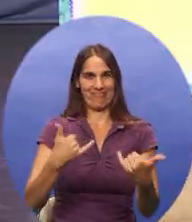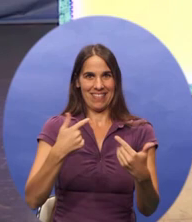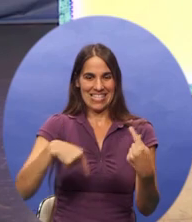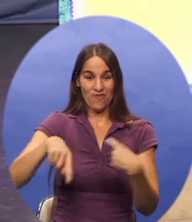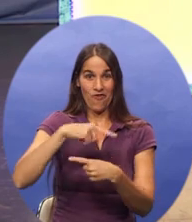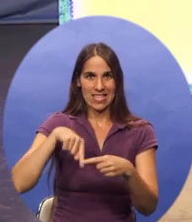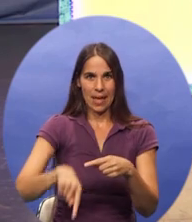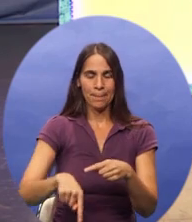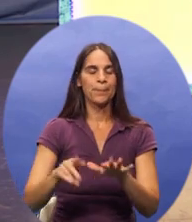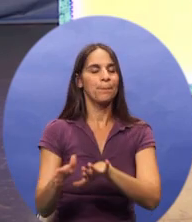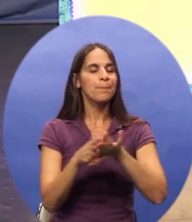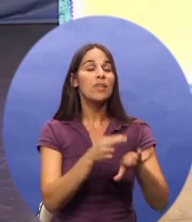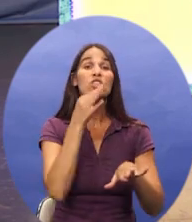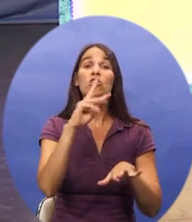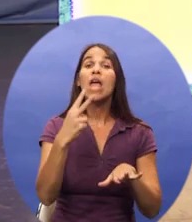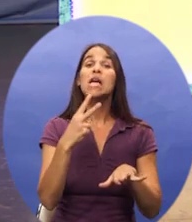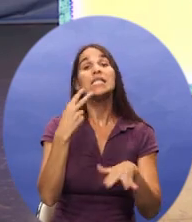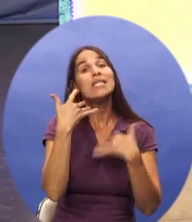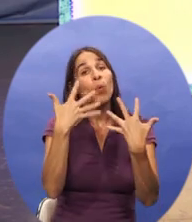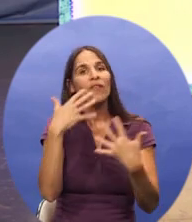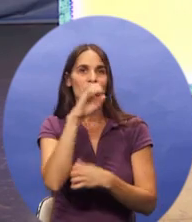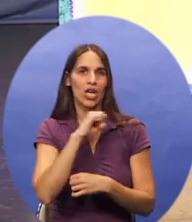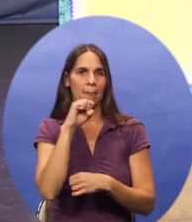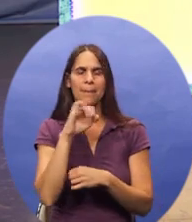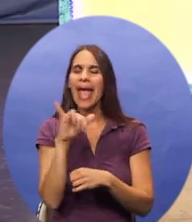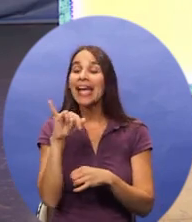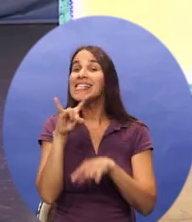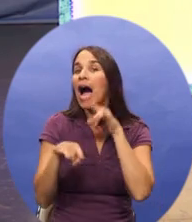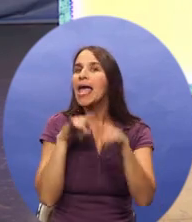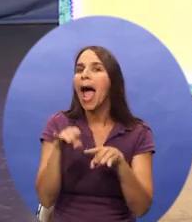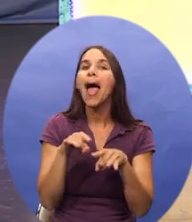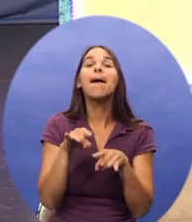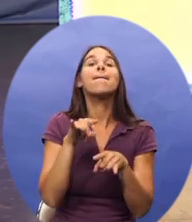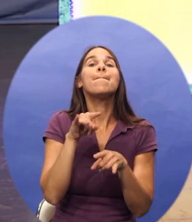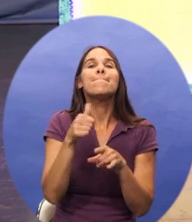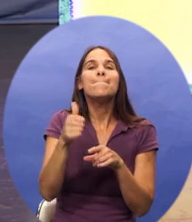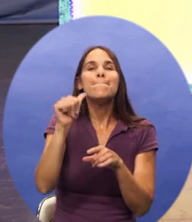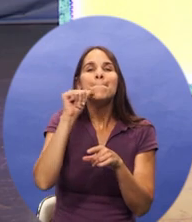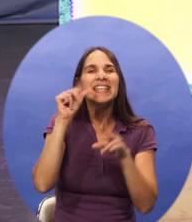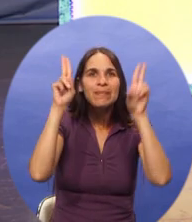הזה. שאלה שנייה, סיפורים ושירים. איזו חיה הוא מיץ פטל?